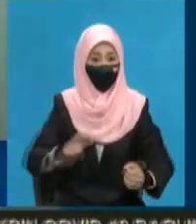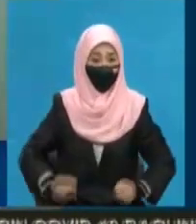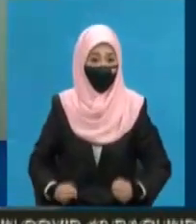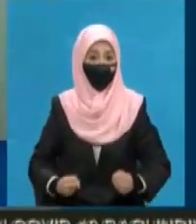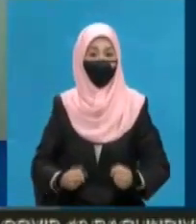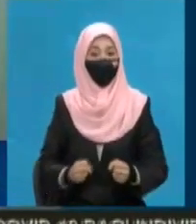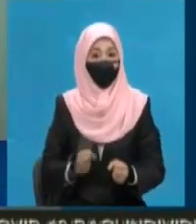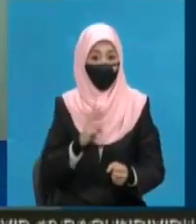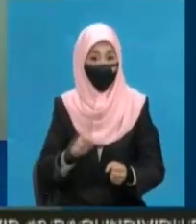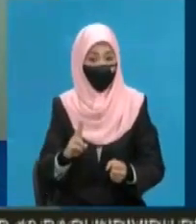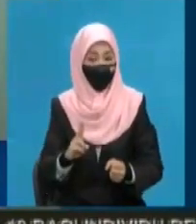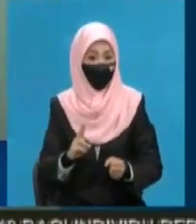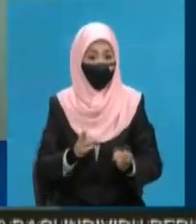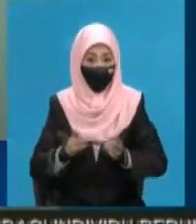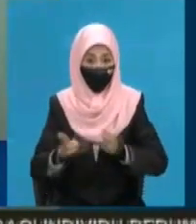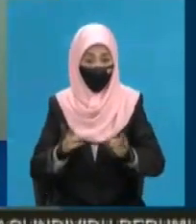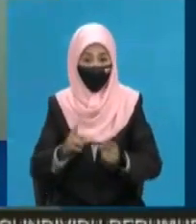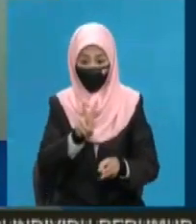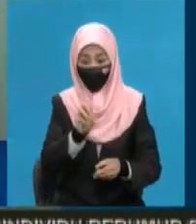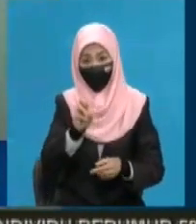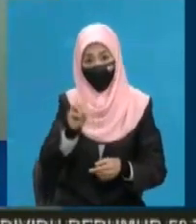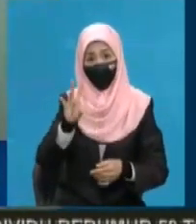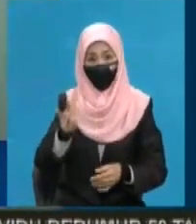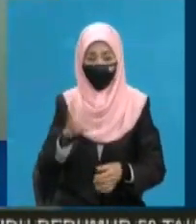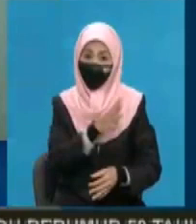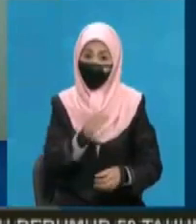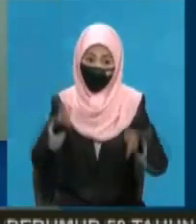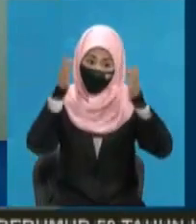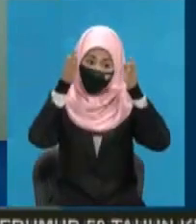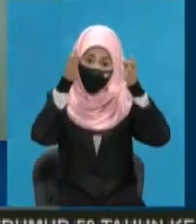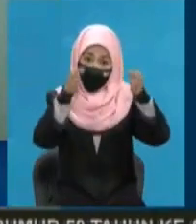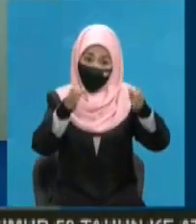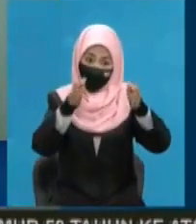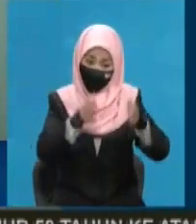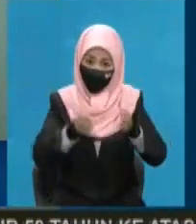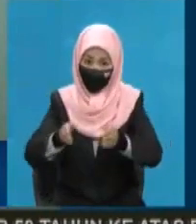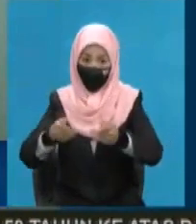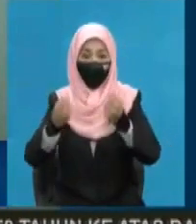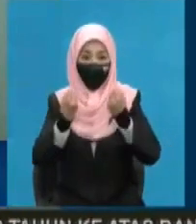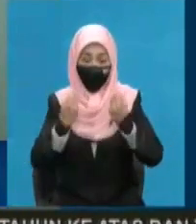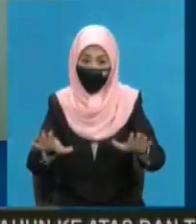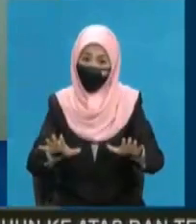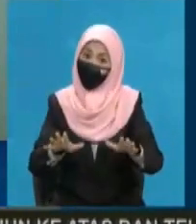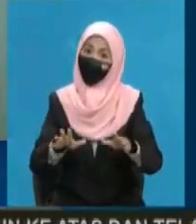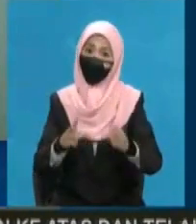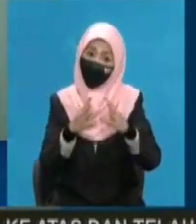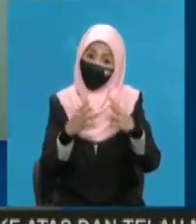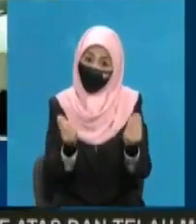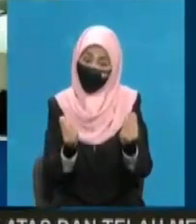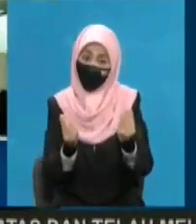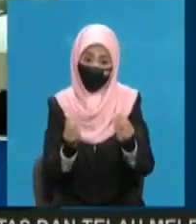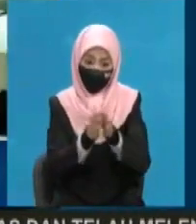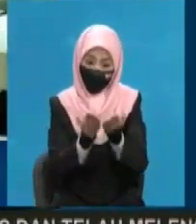2007 dan sedang diusahakan dengan lebih fokus serta teratur setelah selesai penerbitan mushaf Brunei